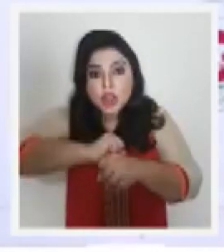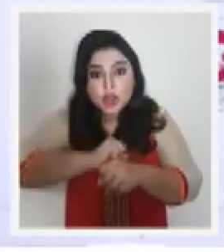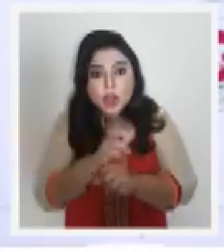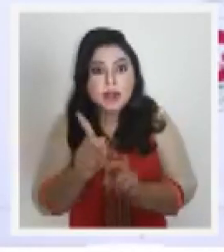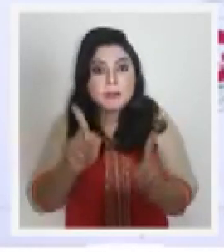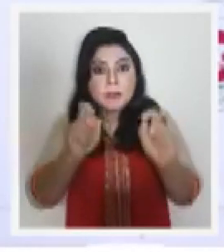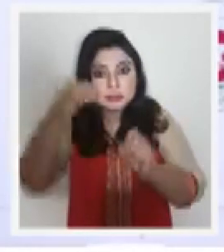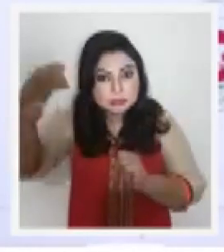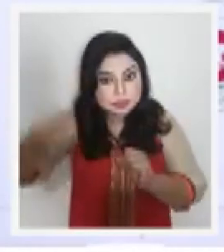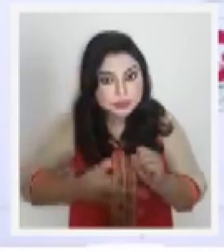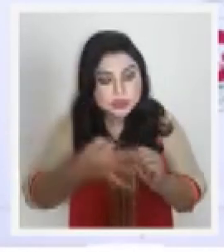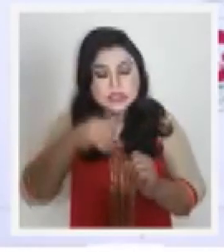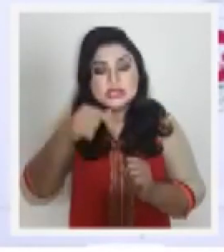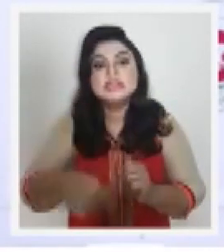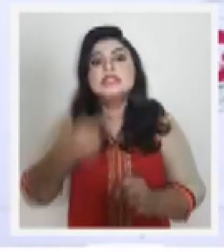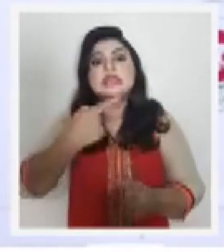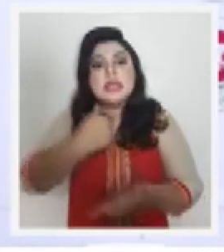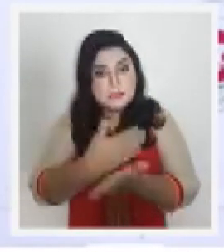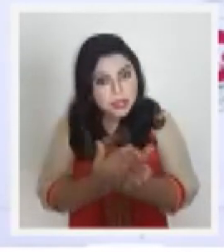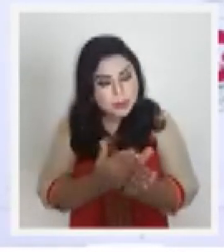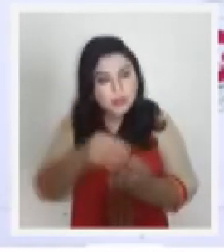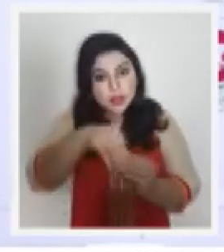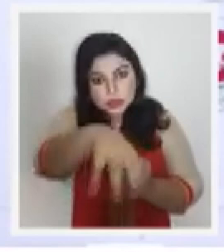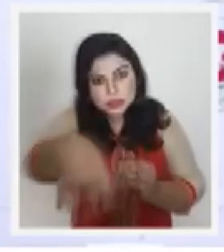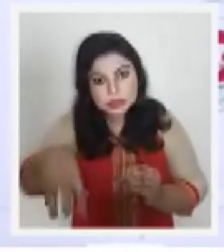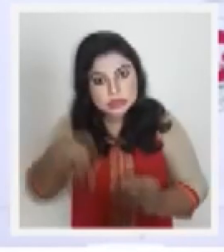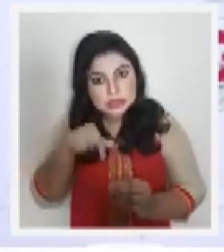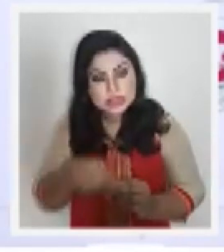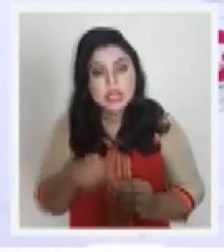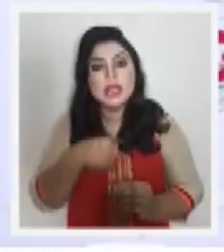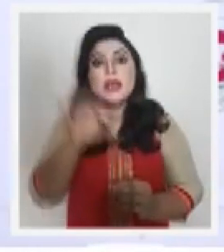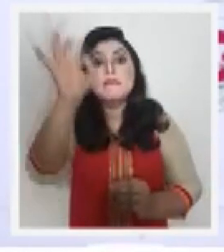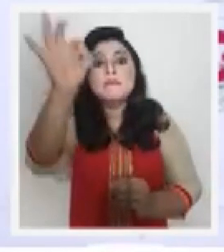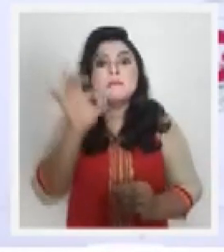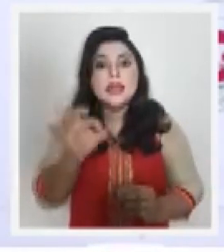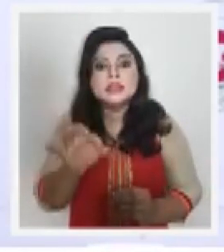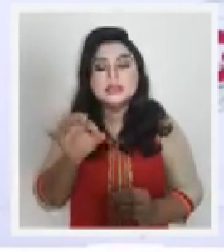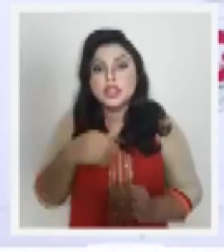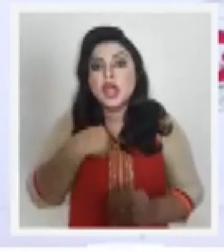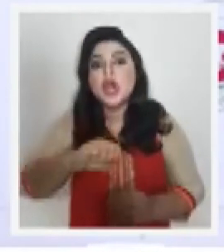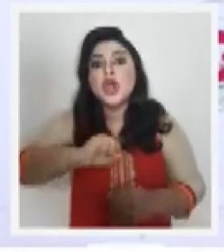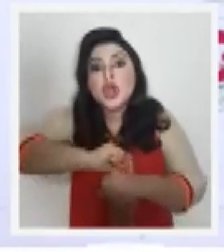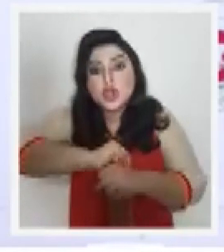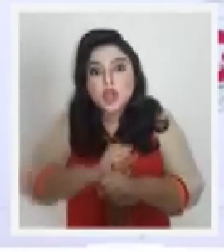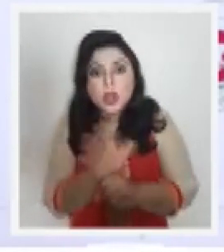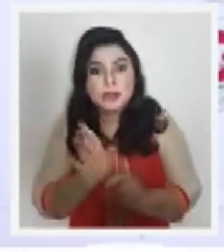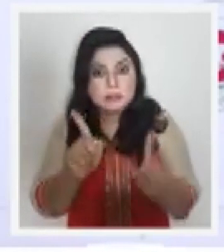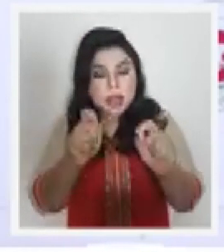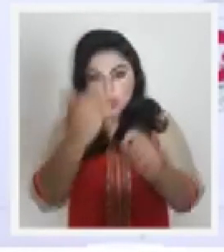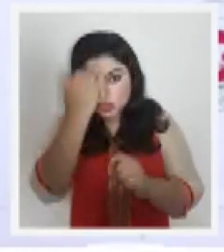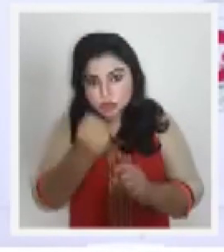10 আগস্ট পর্যন্ত বাংলাদেশে যেগুলো আক্রান্ত শনাক্ত হয়েছে, ডিভিশন বিভাগ